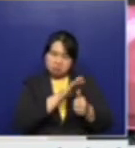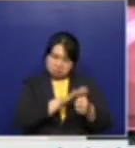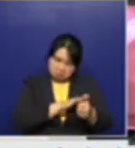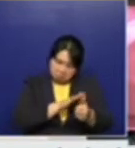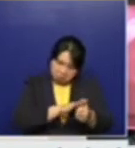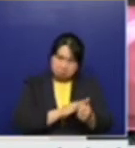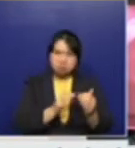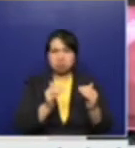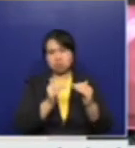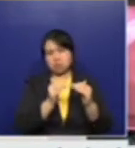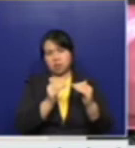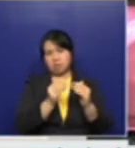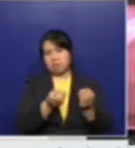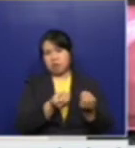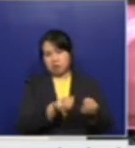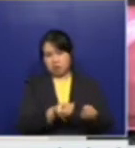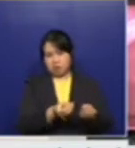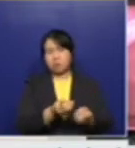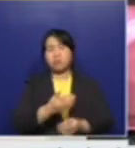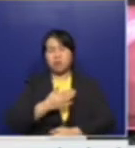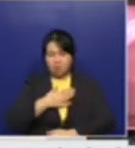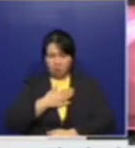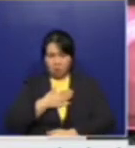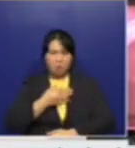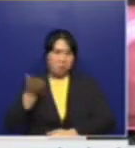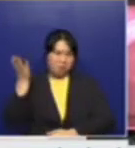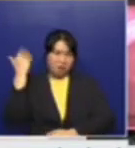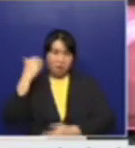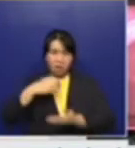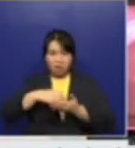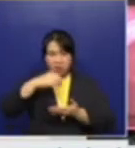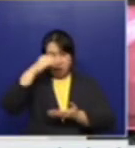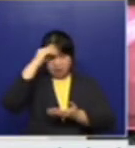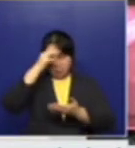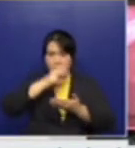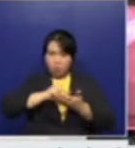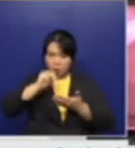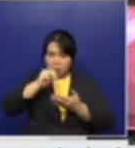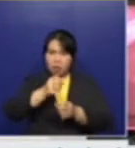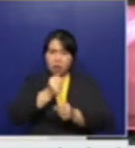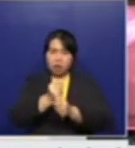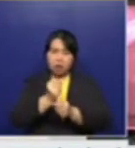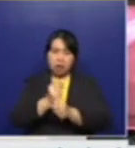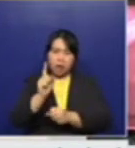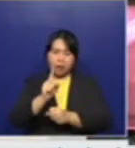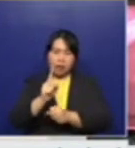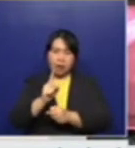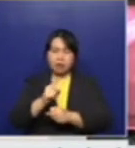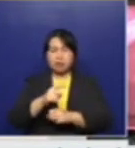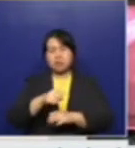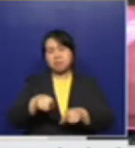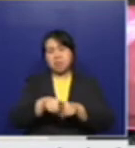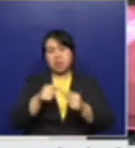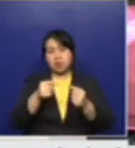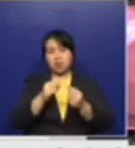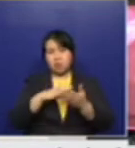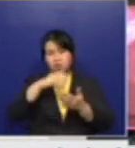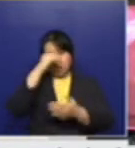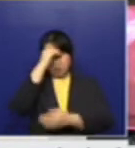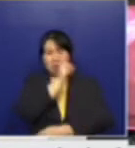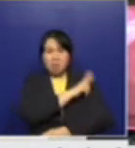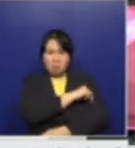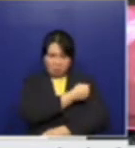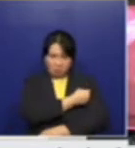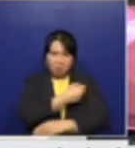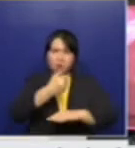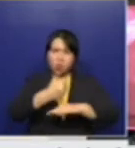รมผมเองก็ผ่านชีวิตนักศึกษาได้ทำงานตั้งแต่เป็นหัวหน้าชั้นปีนักศึกษาแพทย์2ครั้